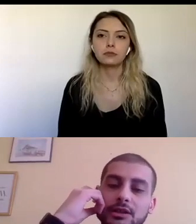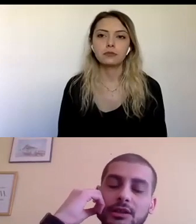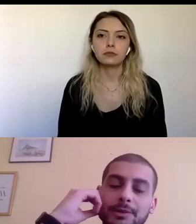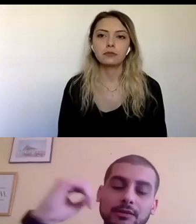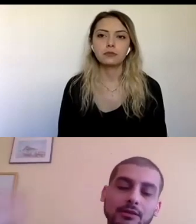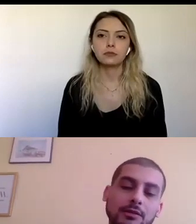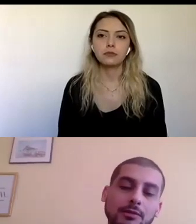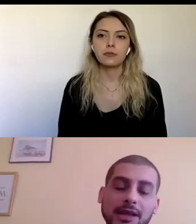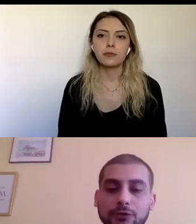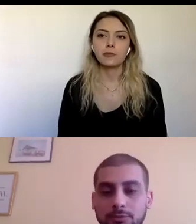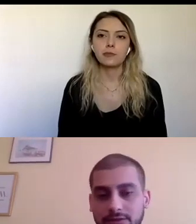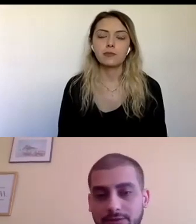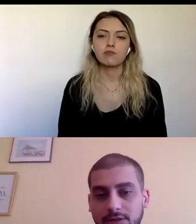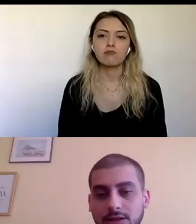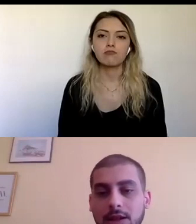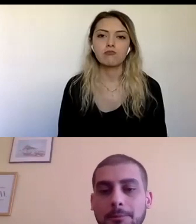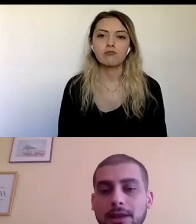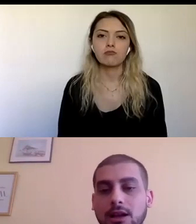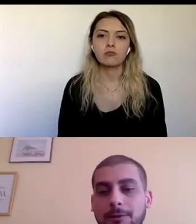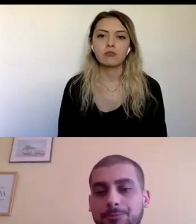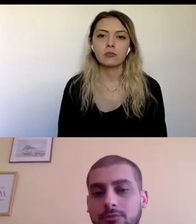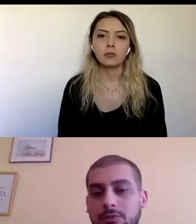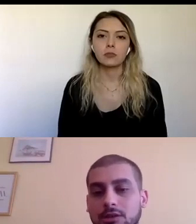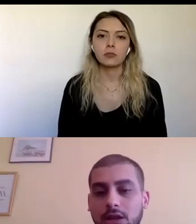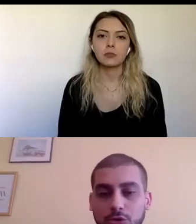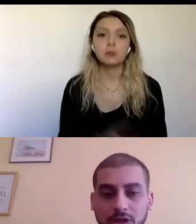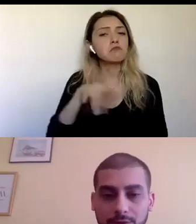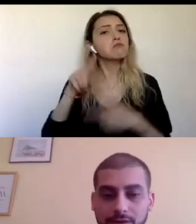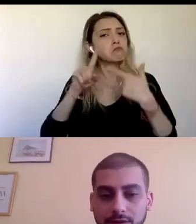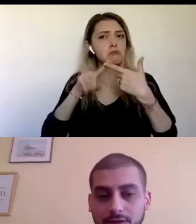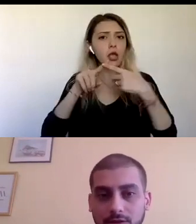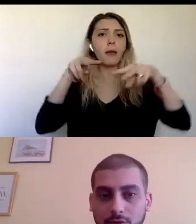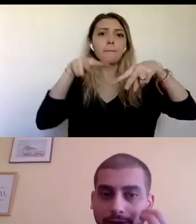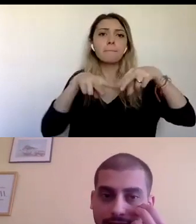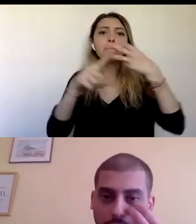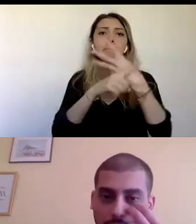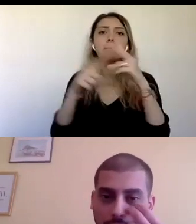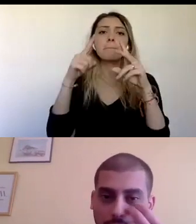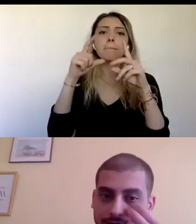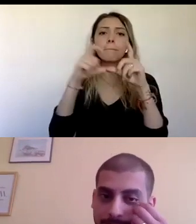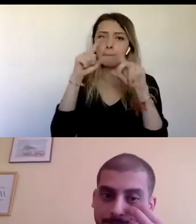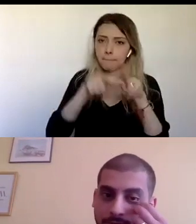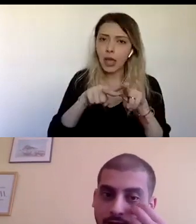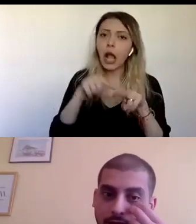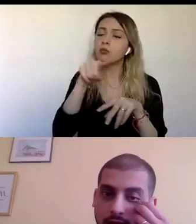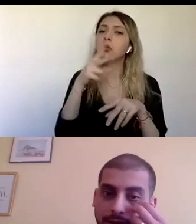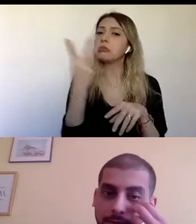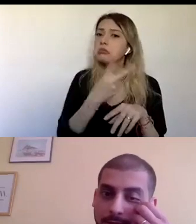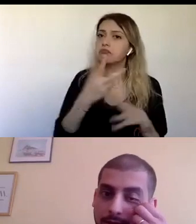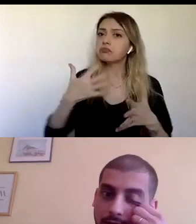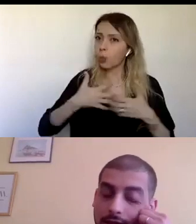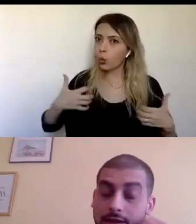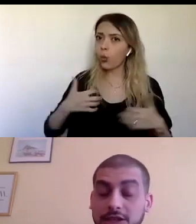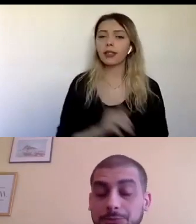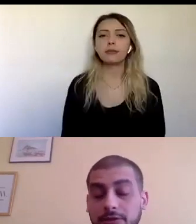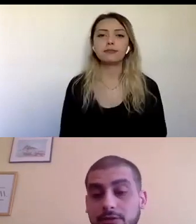edilmiş platformlar tarafından, Mega Cloud'u kullanabilirsiniz. Güvenli olması amacıyla. Ama dediğim